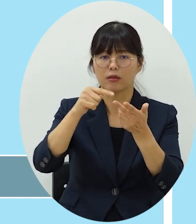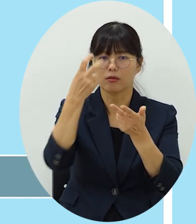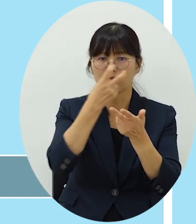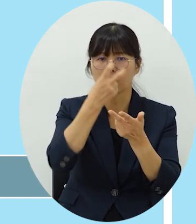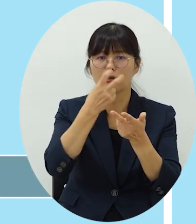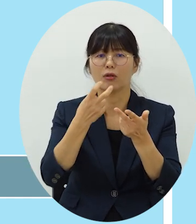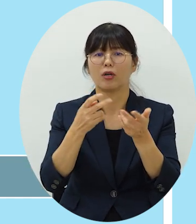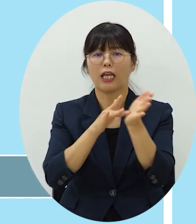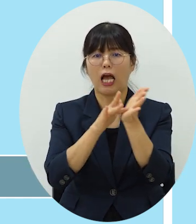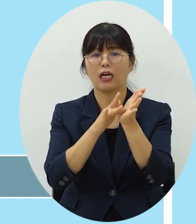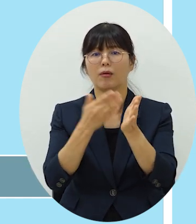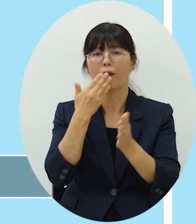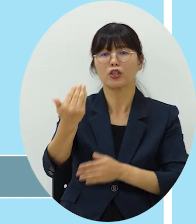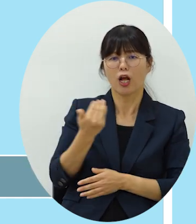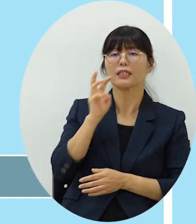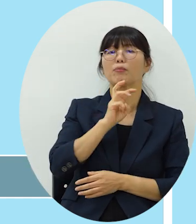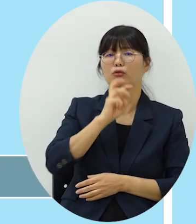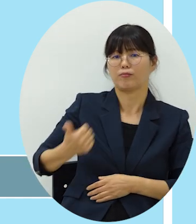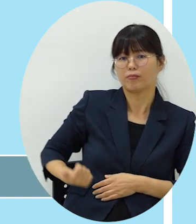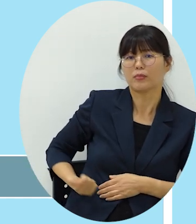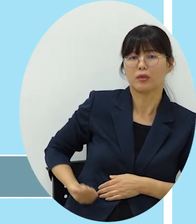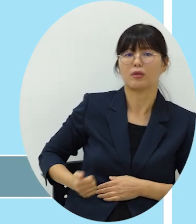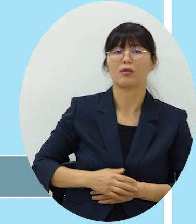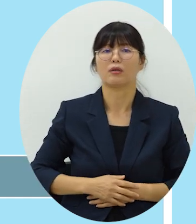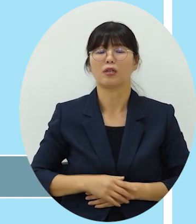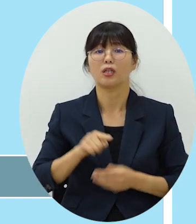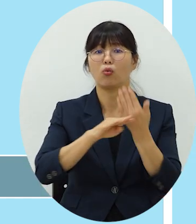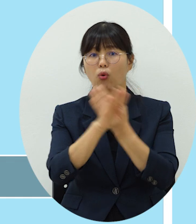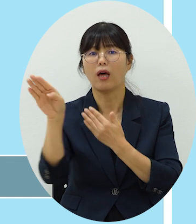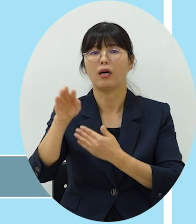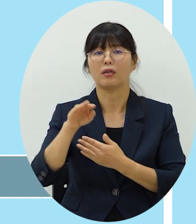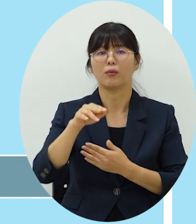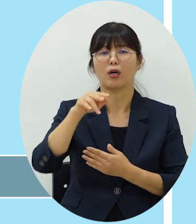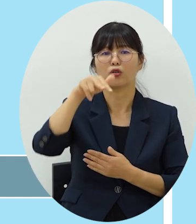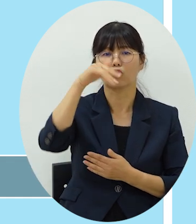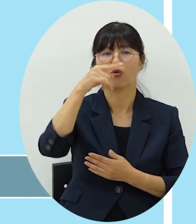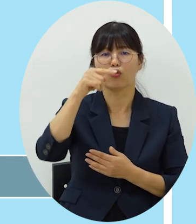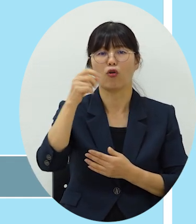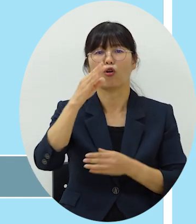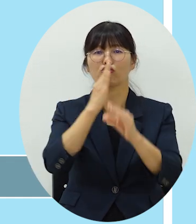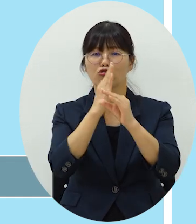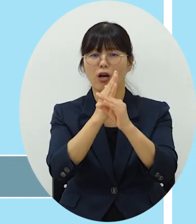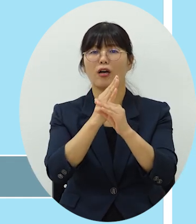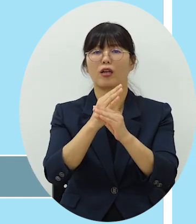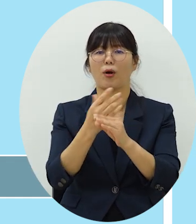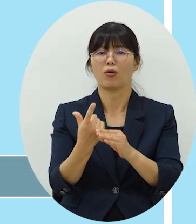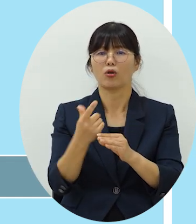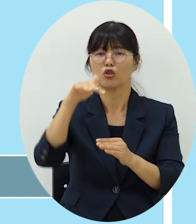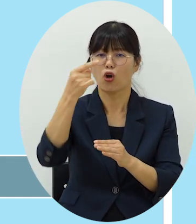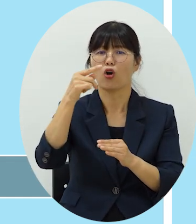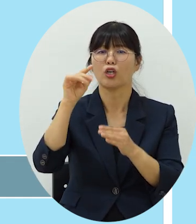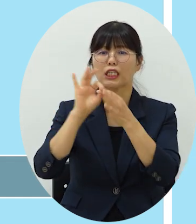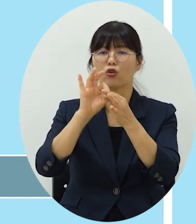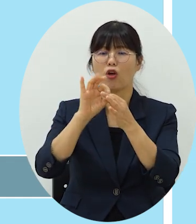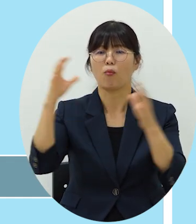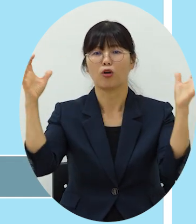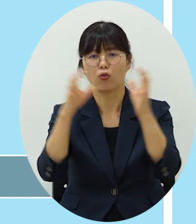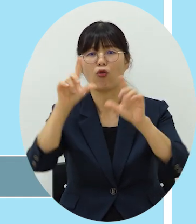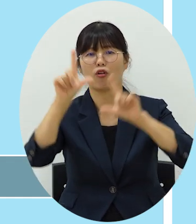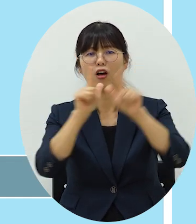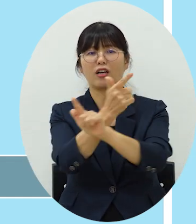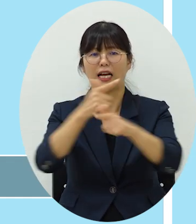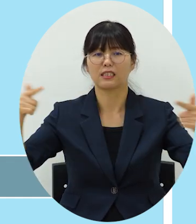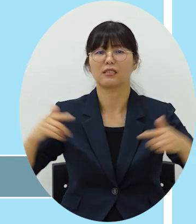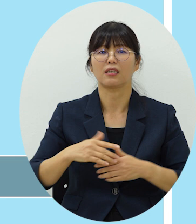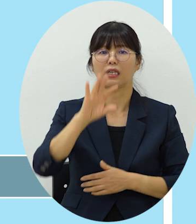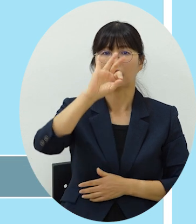약물로 식전 30분에 투여합니다. 그 외에도 초속효성, 중간형, 초지속형, 혼합형